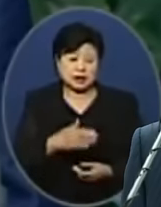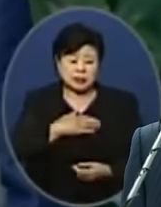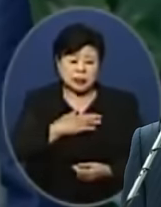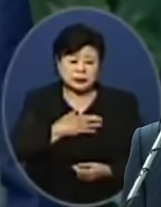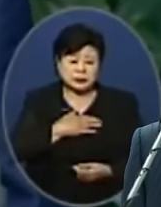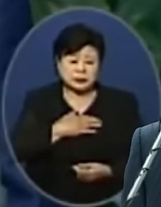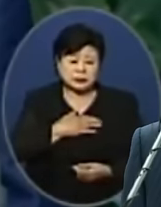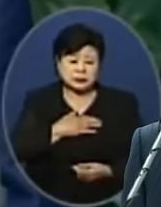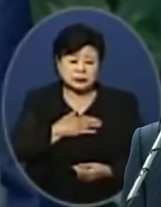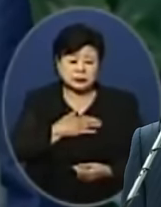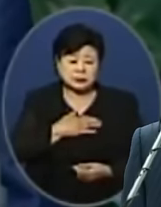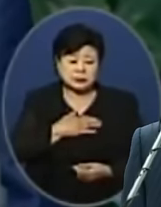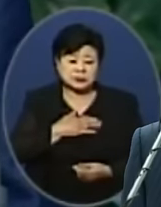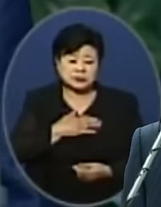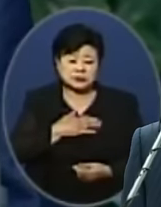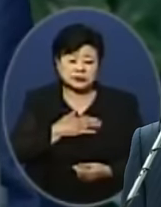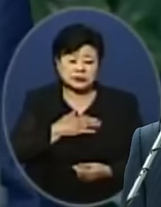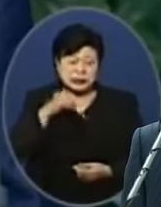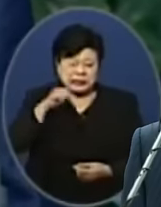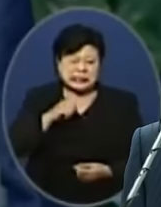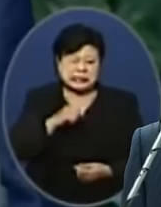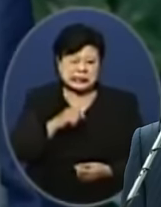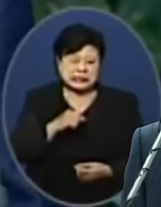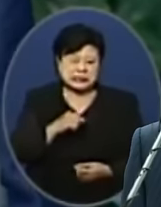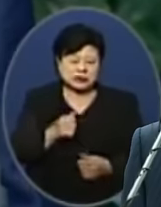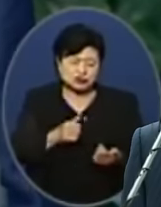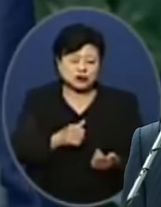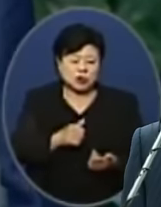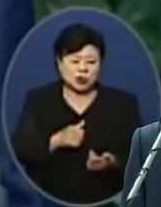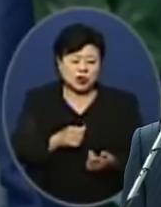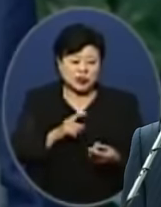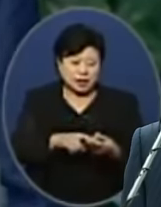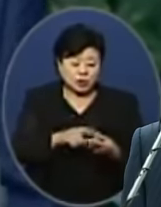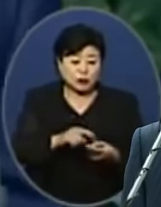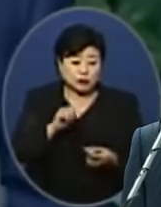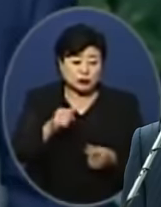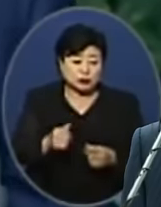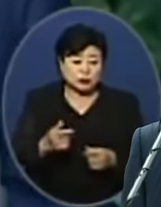나는 일찍이 죽을 것이라. 꼭 그대로 일찍이 죽습니다.